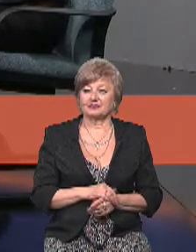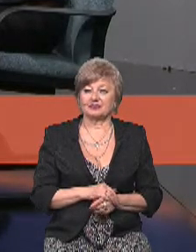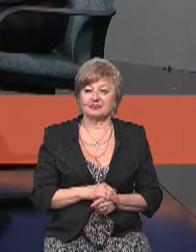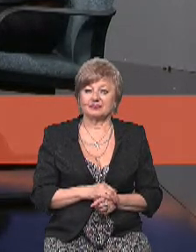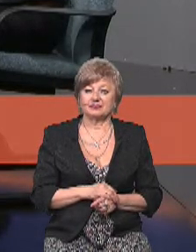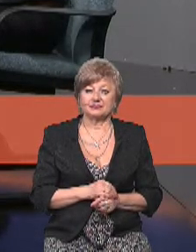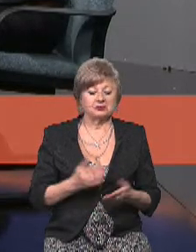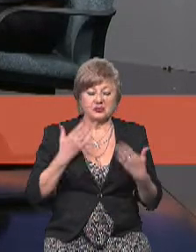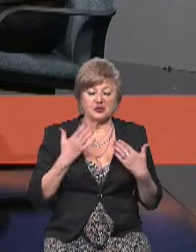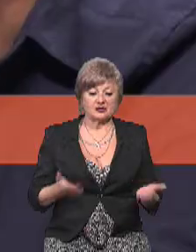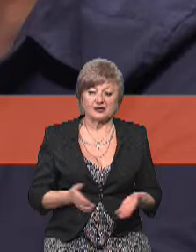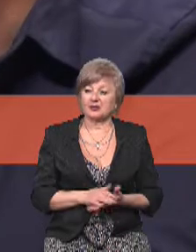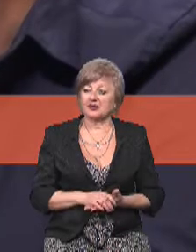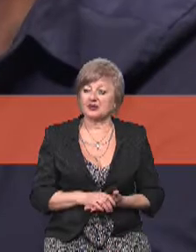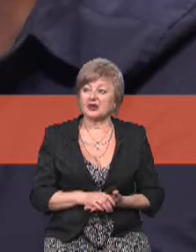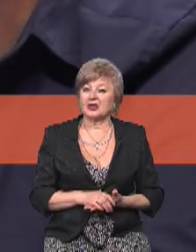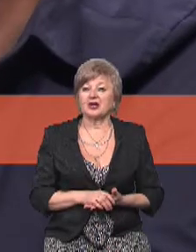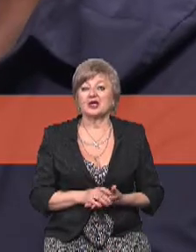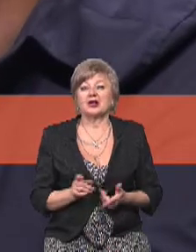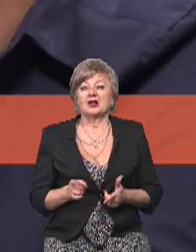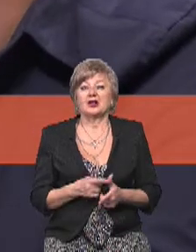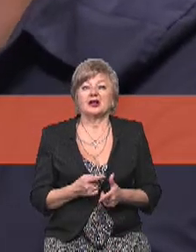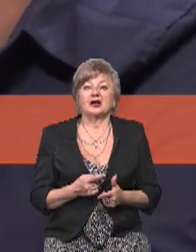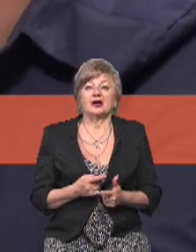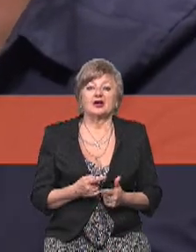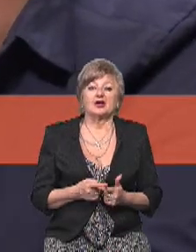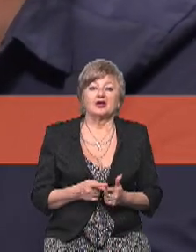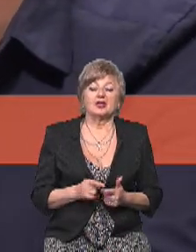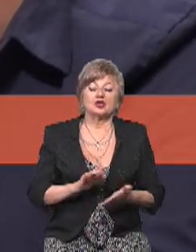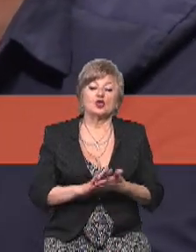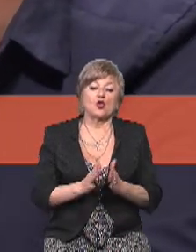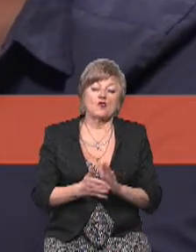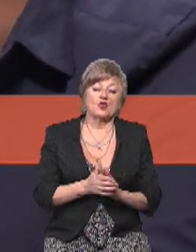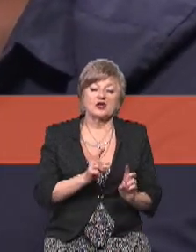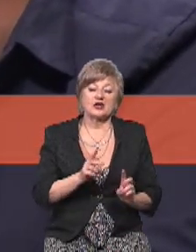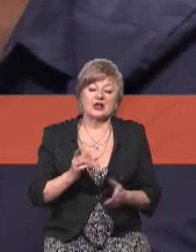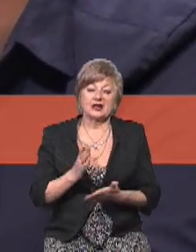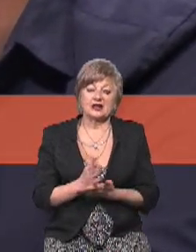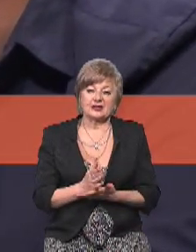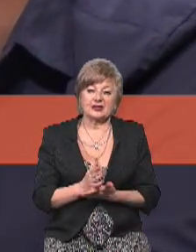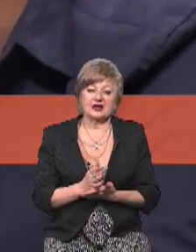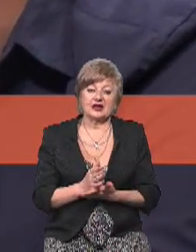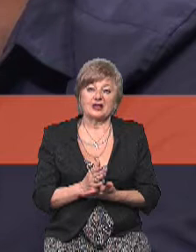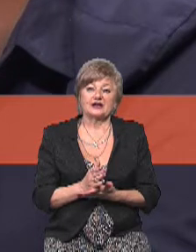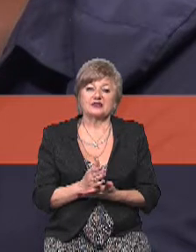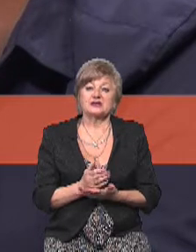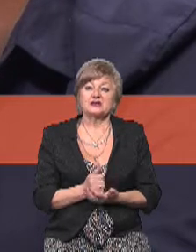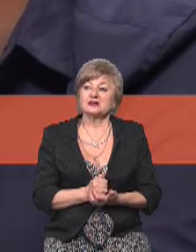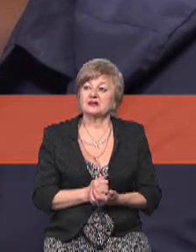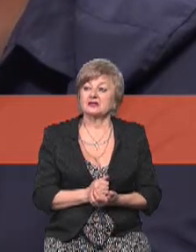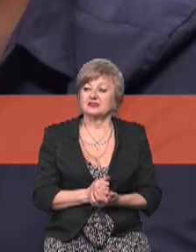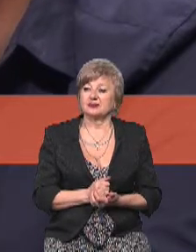На жаль. Чи, можливо, якась конкретника щодо домовленості про ці дії, про які писав пан Лавренюк?